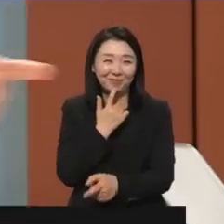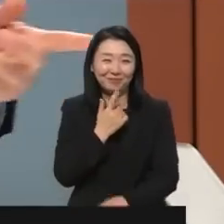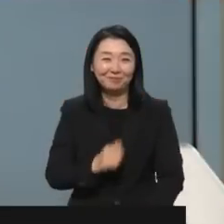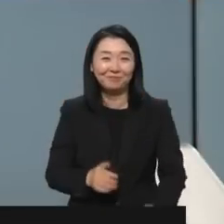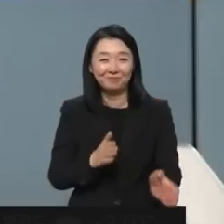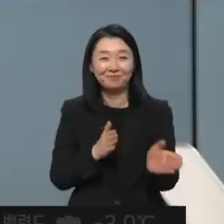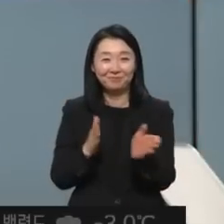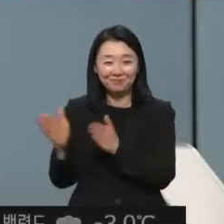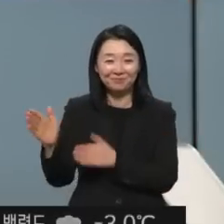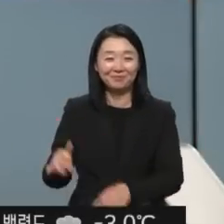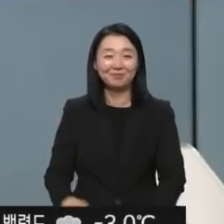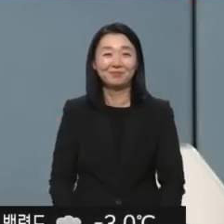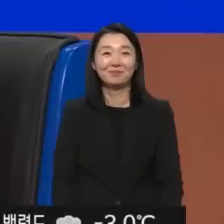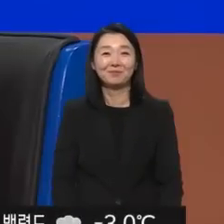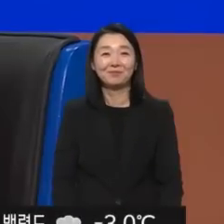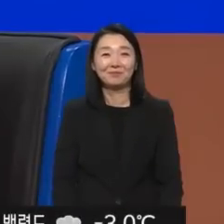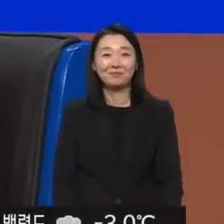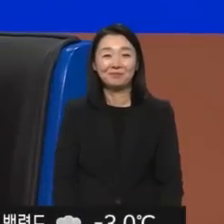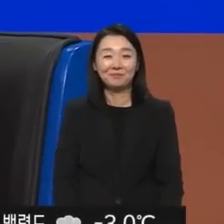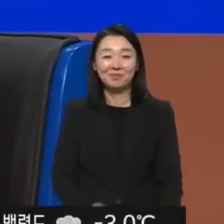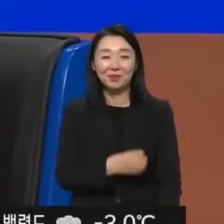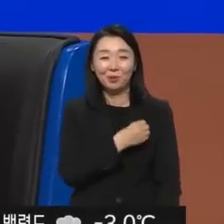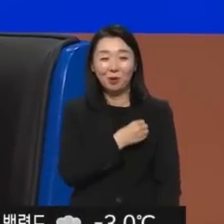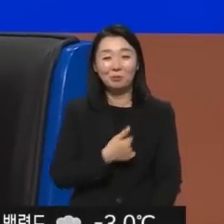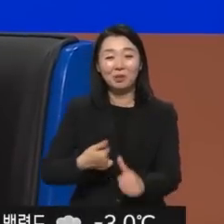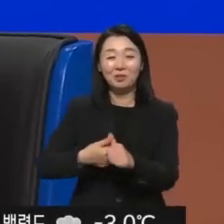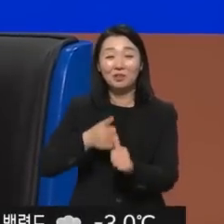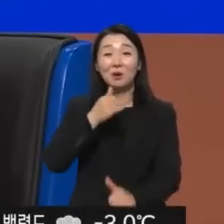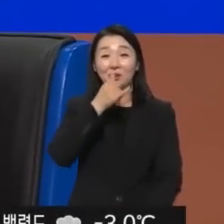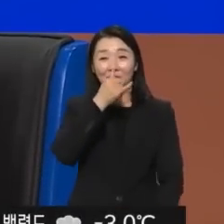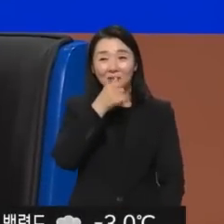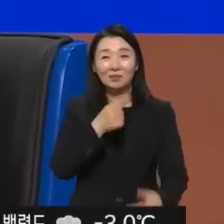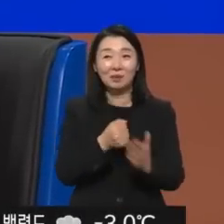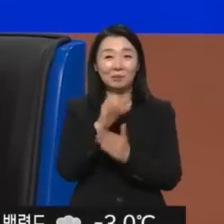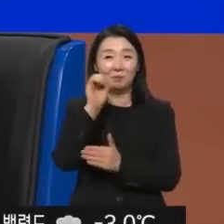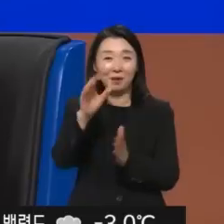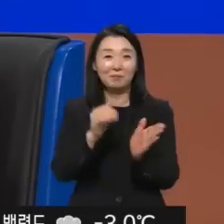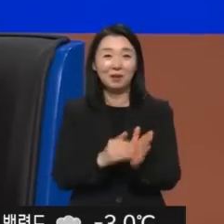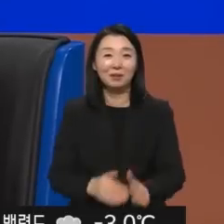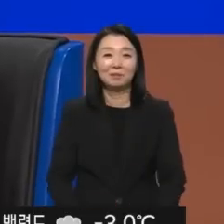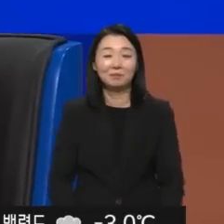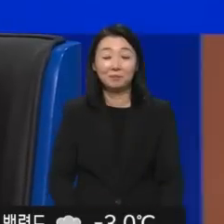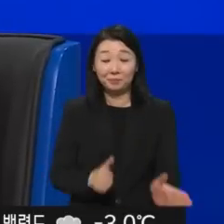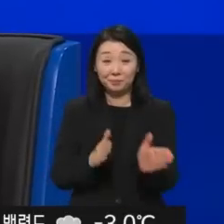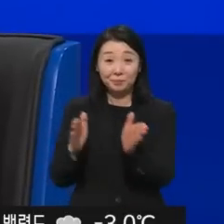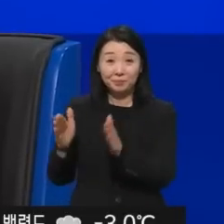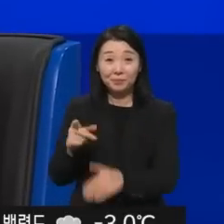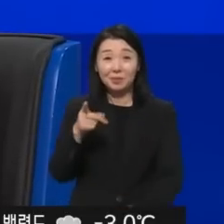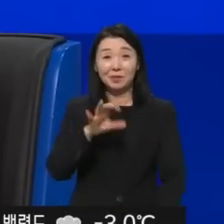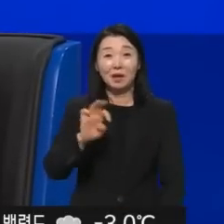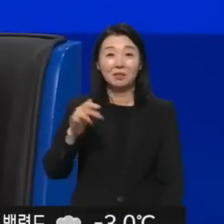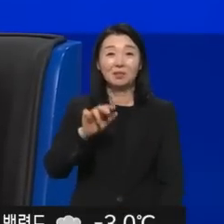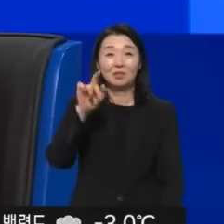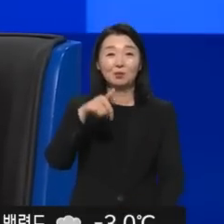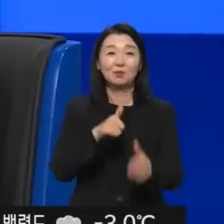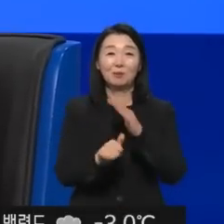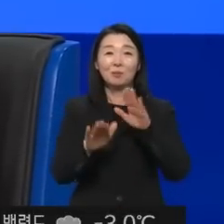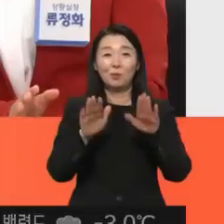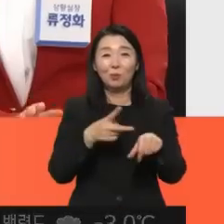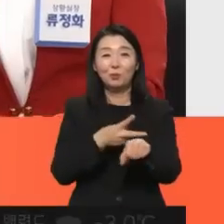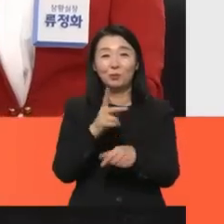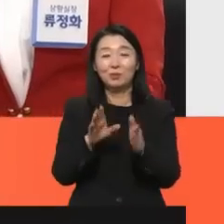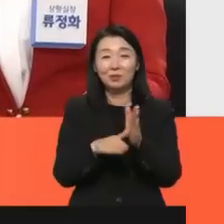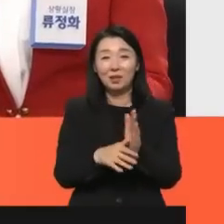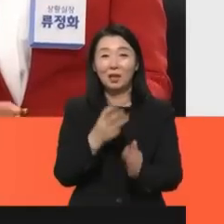네, 이어갑시다. 네, 아무튼 정 의원님의 지적이 네. 또 있었기 때문에 아, 예, 제가 말씀을 드린 거고요. 네. 예, 강진구 대표 오늘 오후 2시에